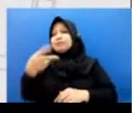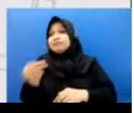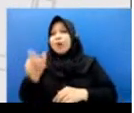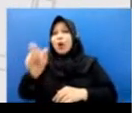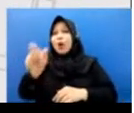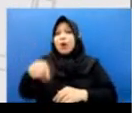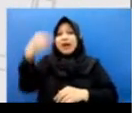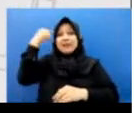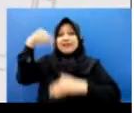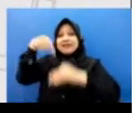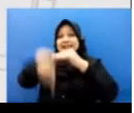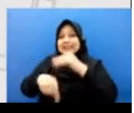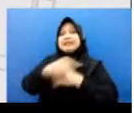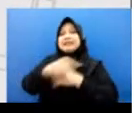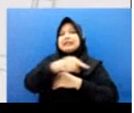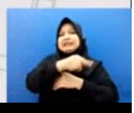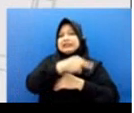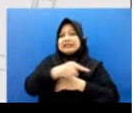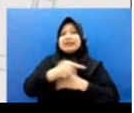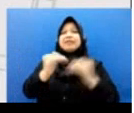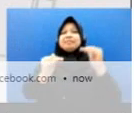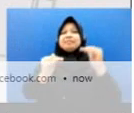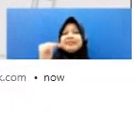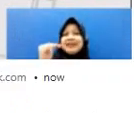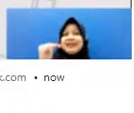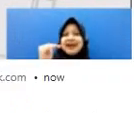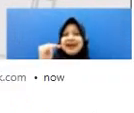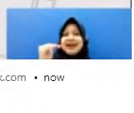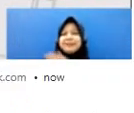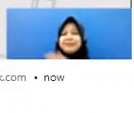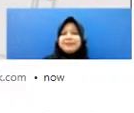Jadi ini adalah perbandingannya.